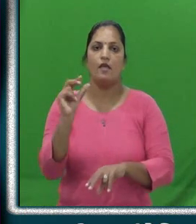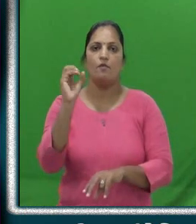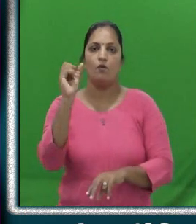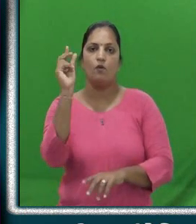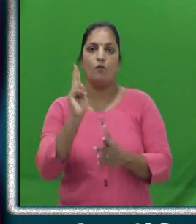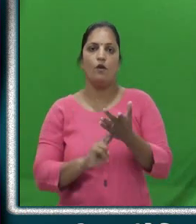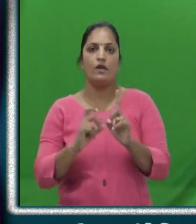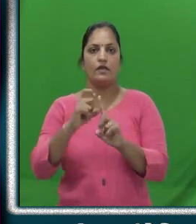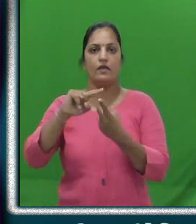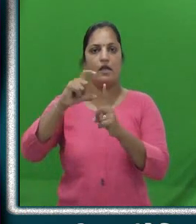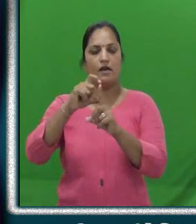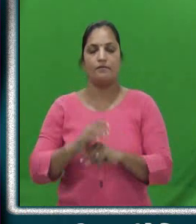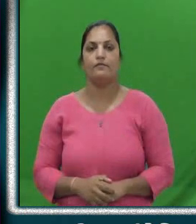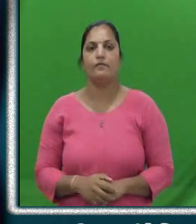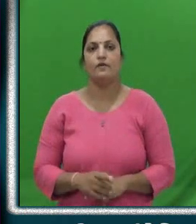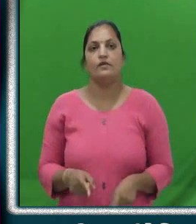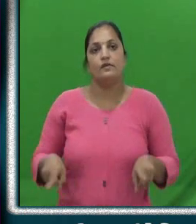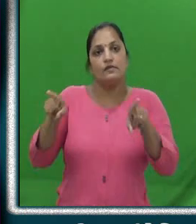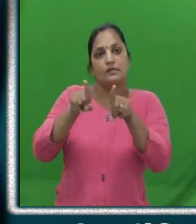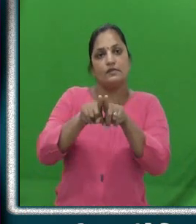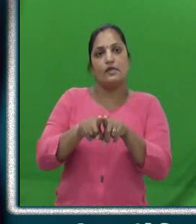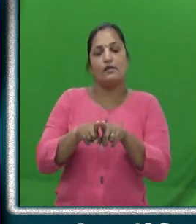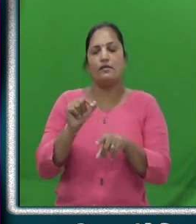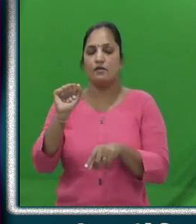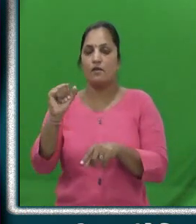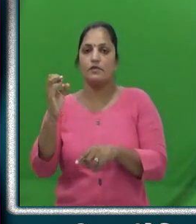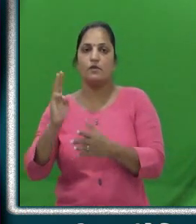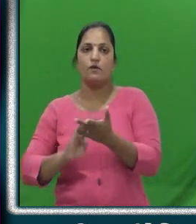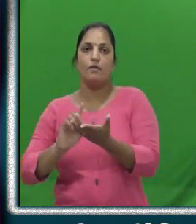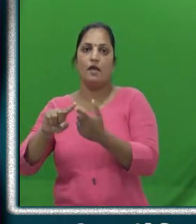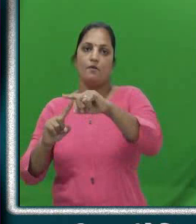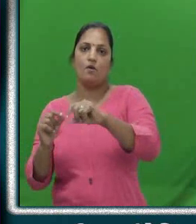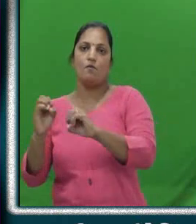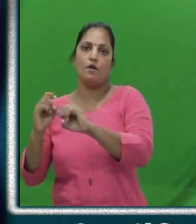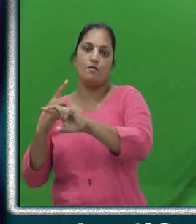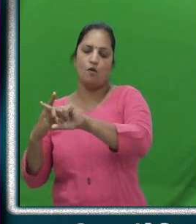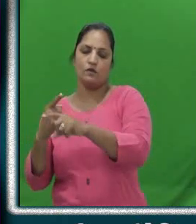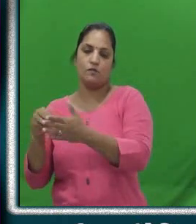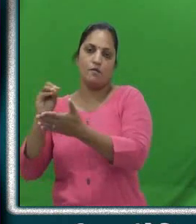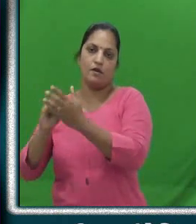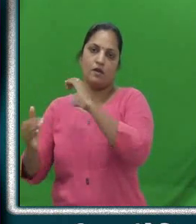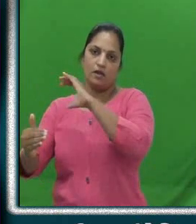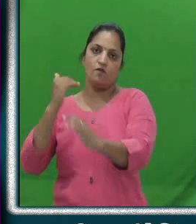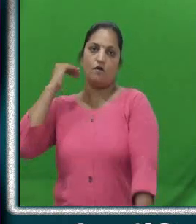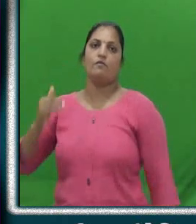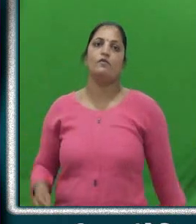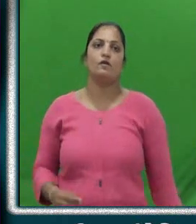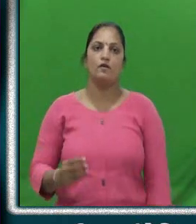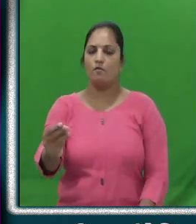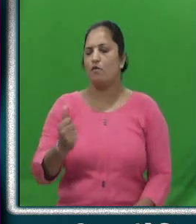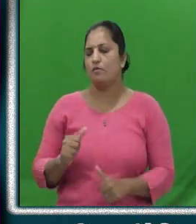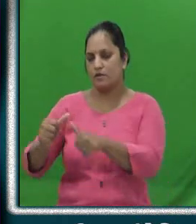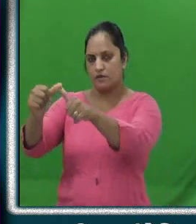ફાઉન્ડેડ. ફાઉન્ડેડ શબ્દનો સેમ વર્ડ મને કમેન્ટમાં કહો. મેં આગળ જ સિમિલર વર્ડ્સમાં ચલાવ્યો